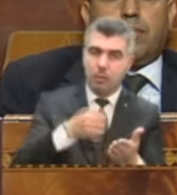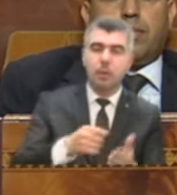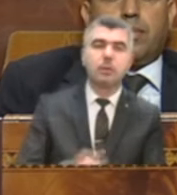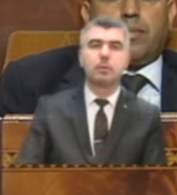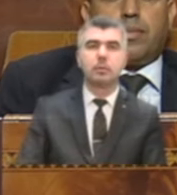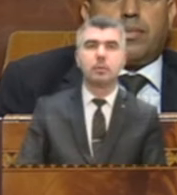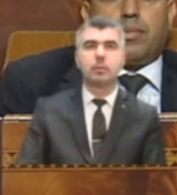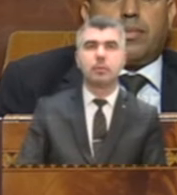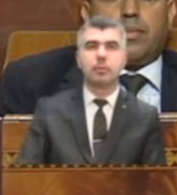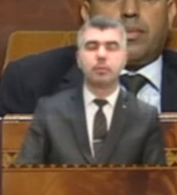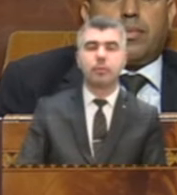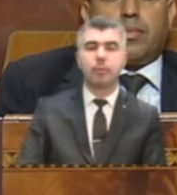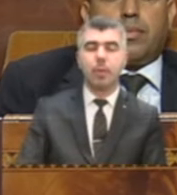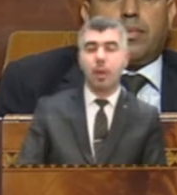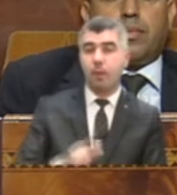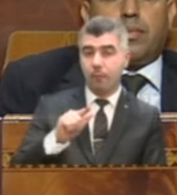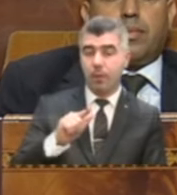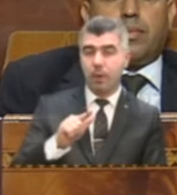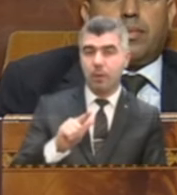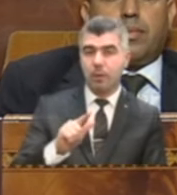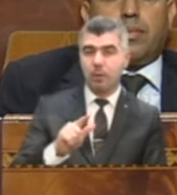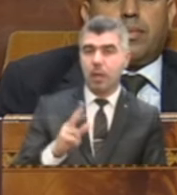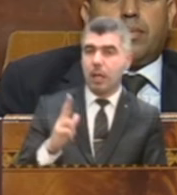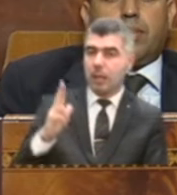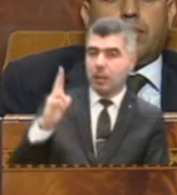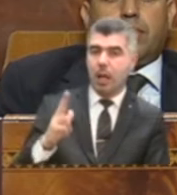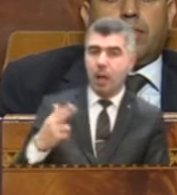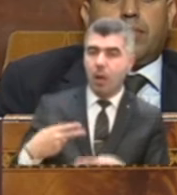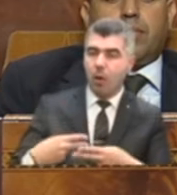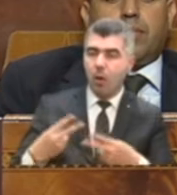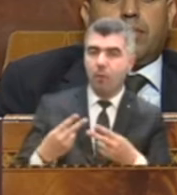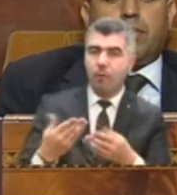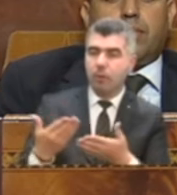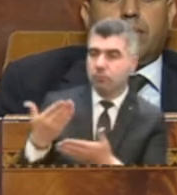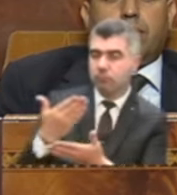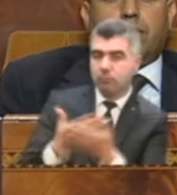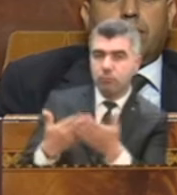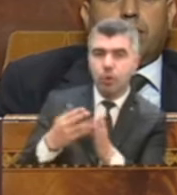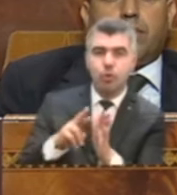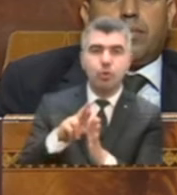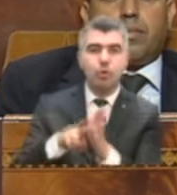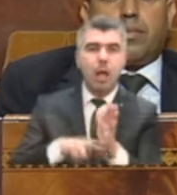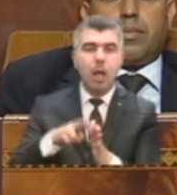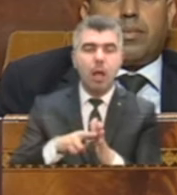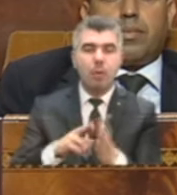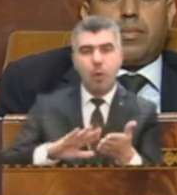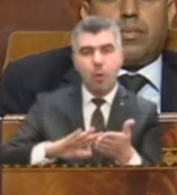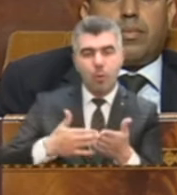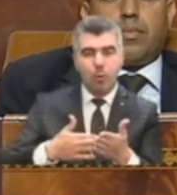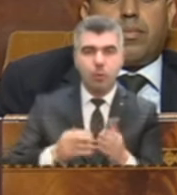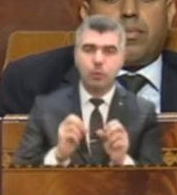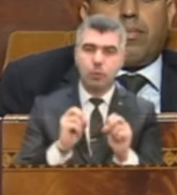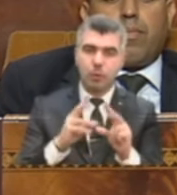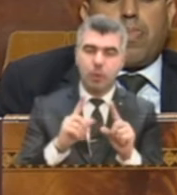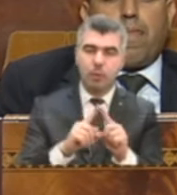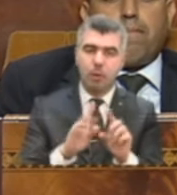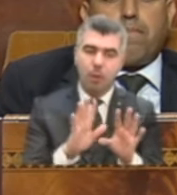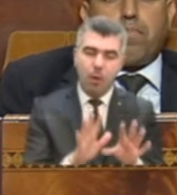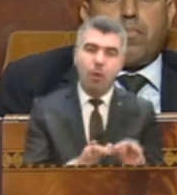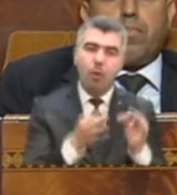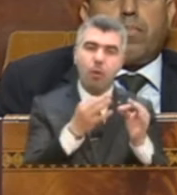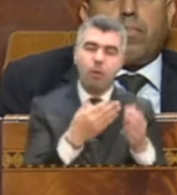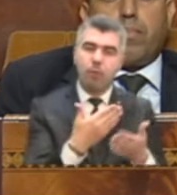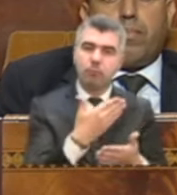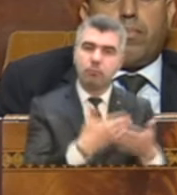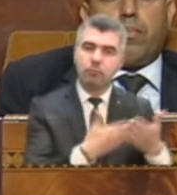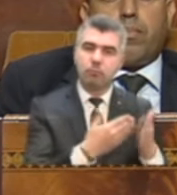الخاصه. ولا شك أن إطلاق المشاورات الجهوية مع كل الفاعلين في هذا المجال والخروج بتوصيات